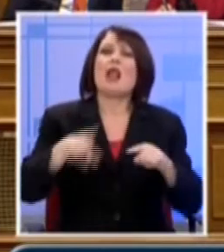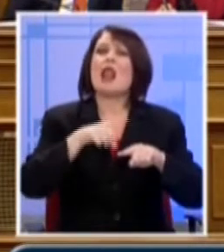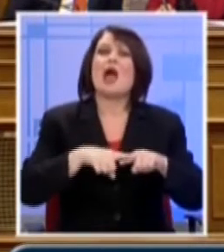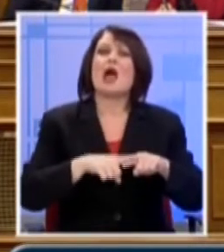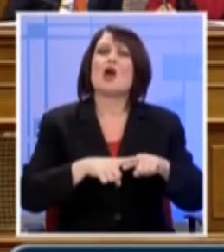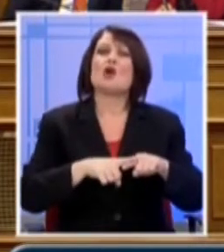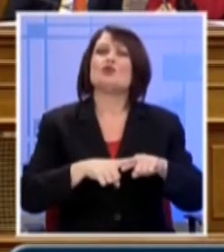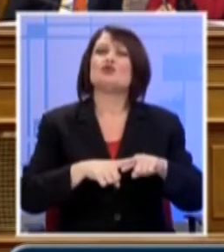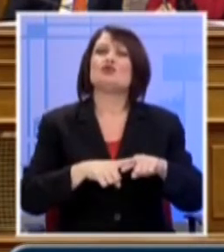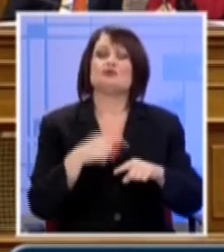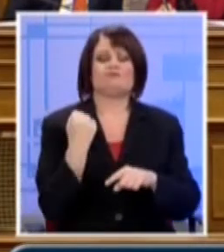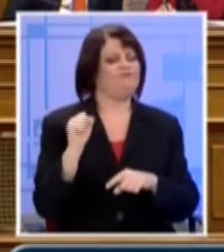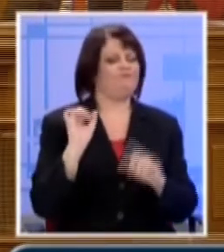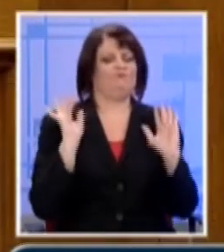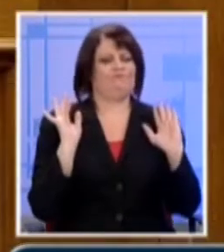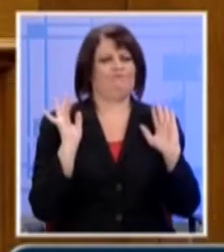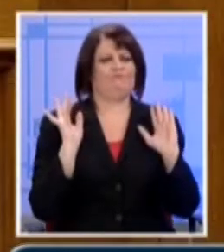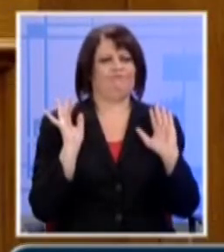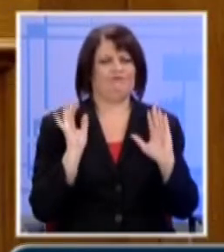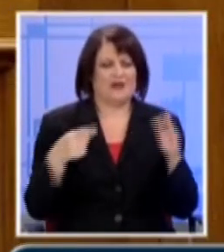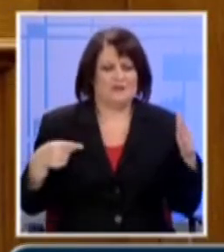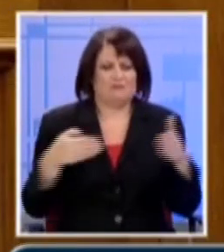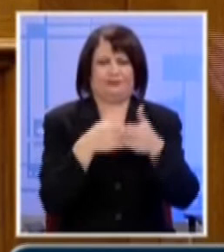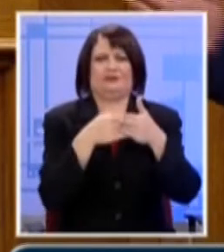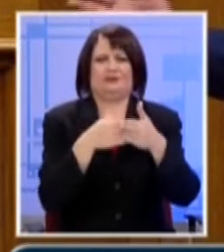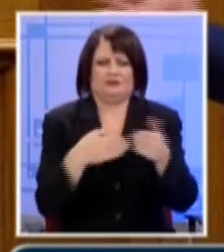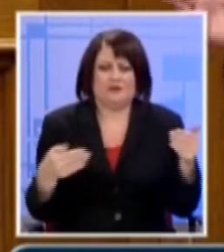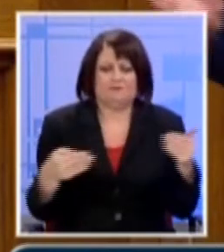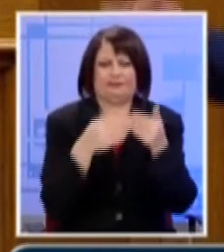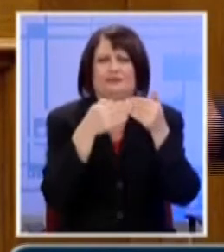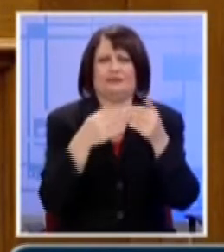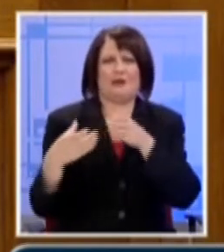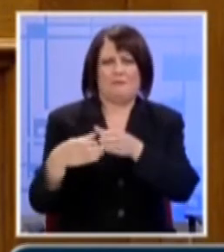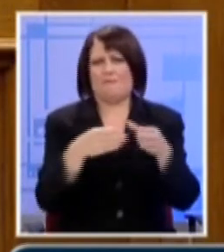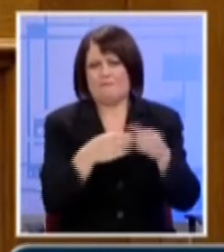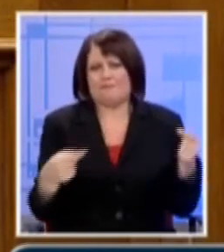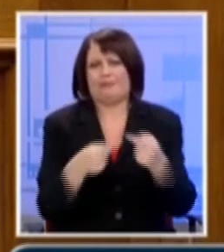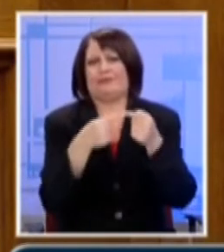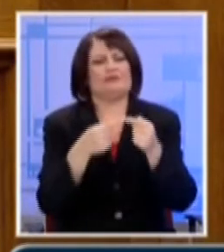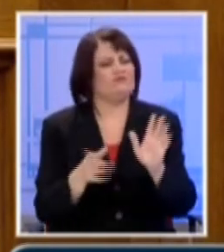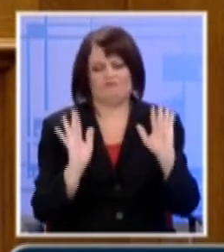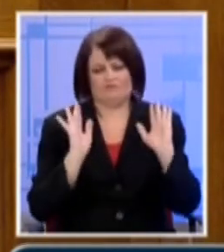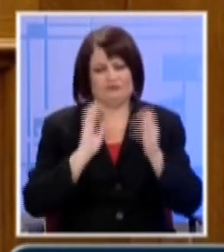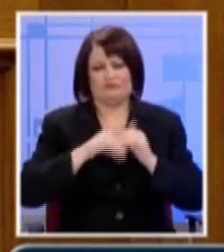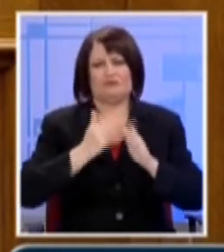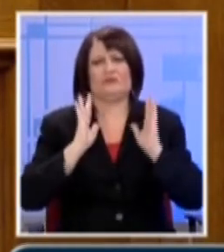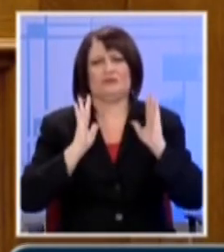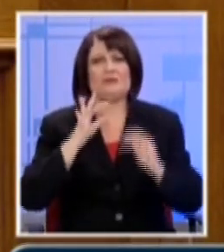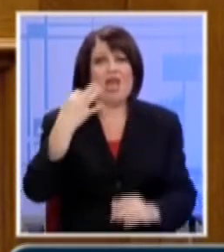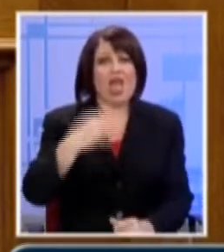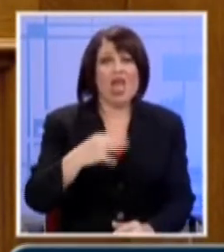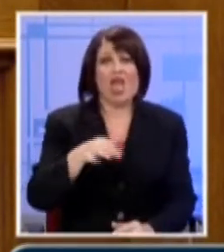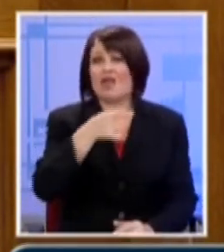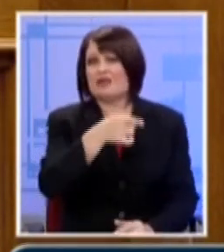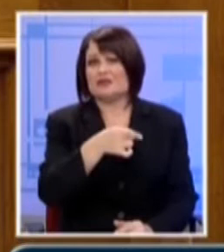λαού γυρίζει την πλάτη στην πόλωση. Στην πόλωση που επιχειρείτε να παγιώσετε. Την αδυναμία σας,